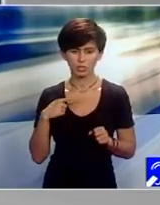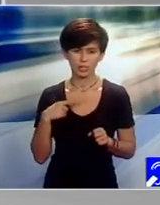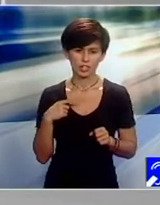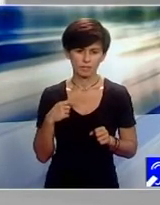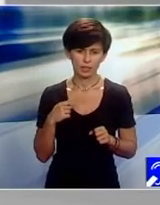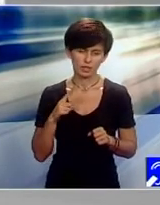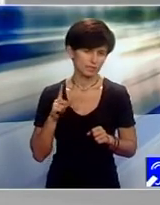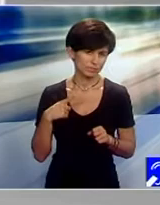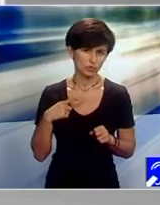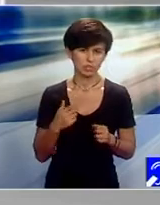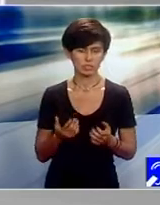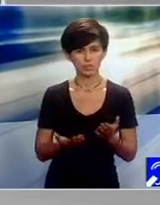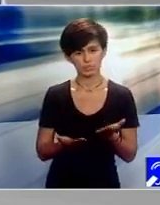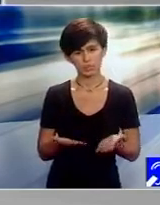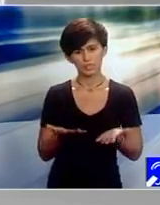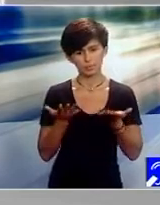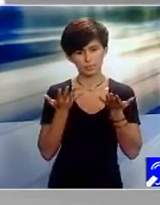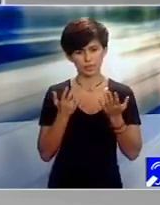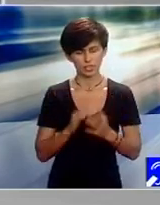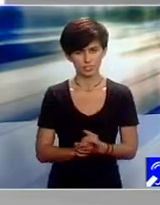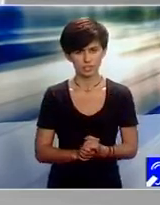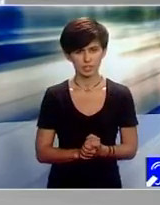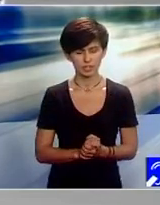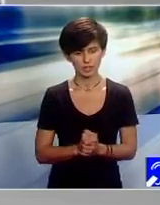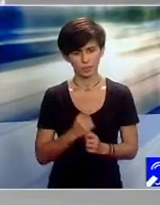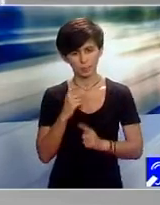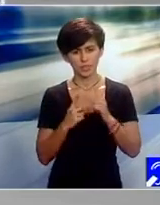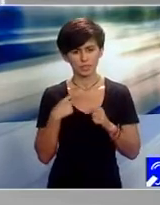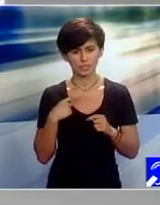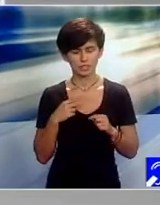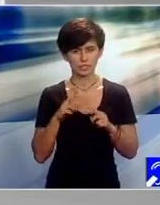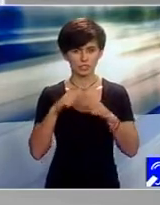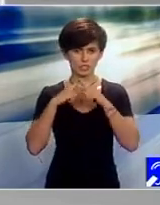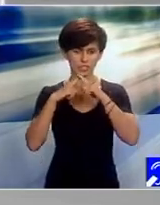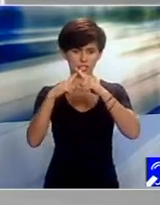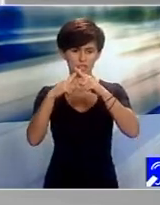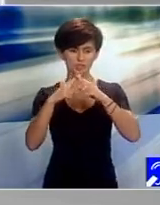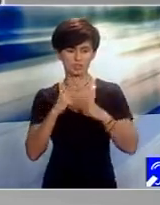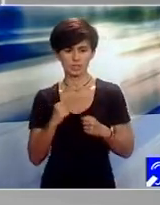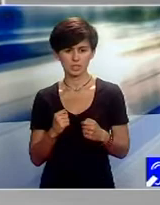nu un pas pozitiv pentru bicicliști. Iar dacă vor fi și taximetriștii